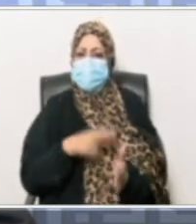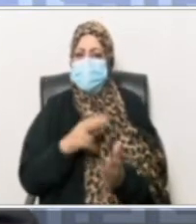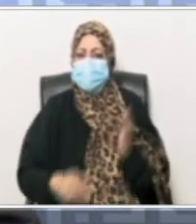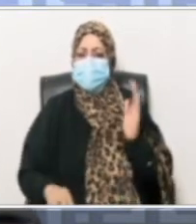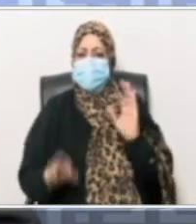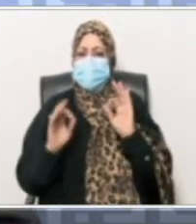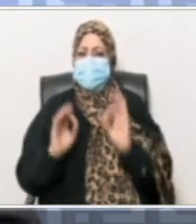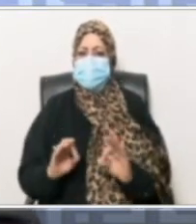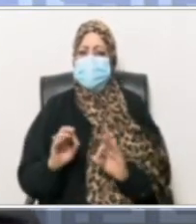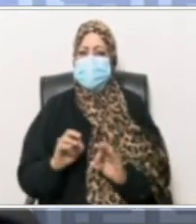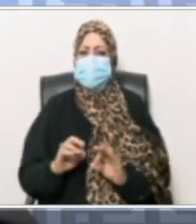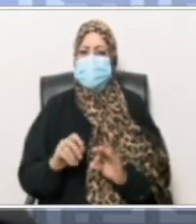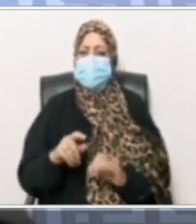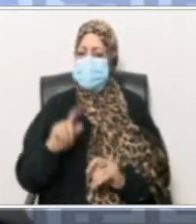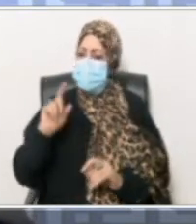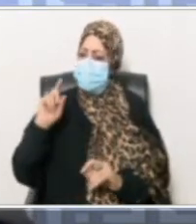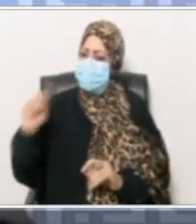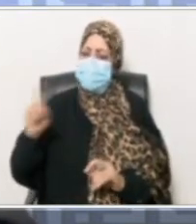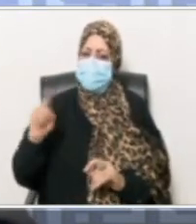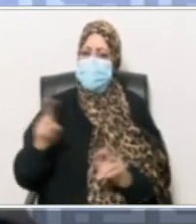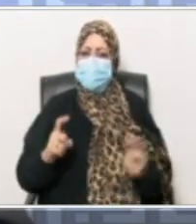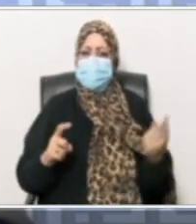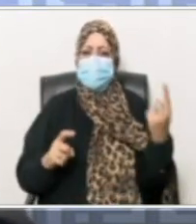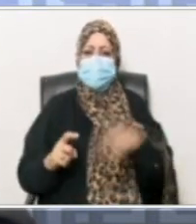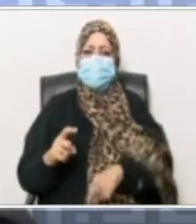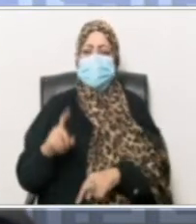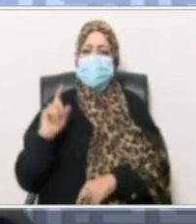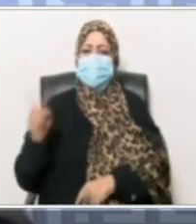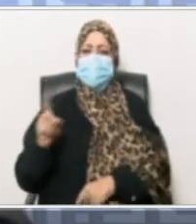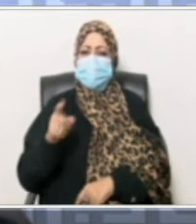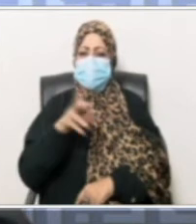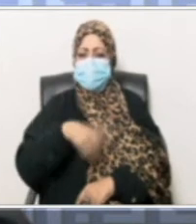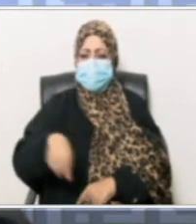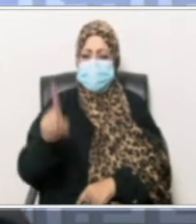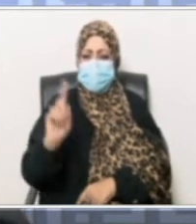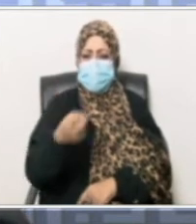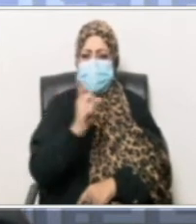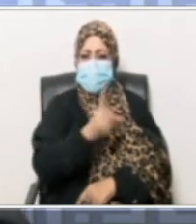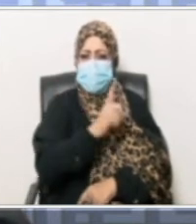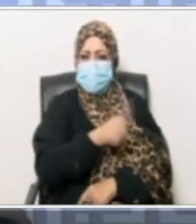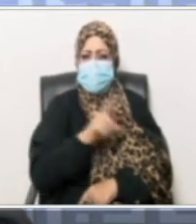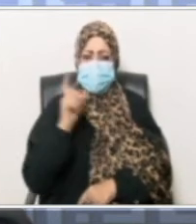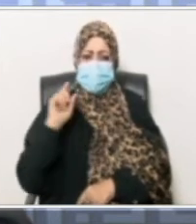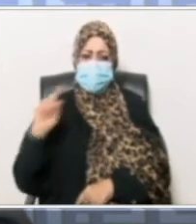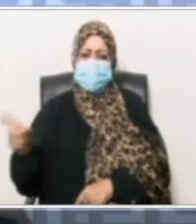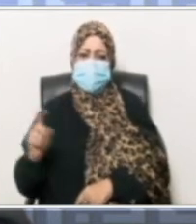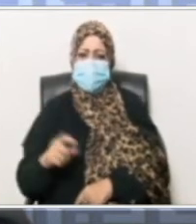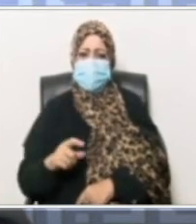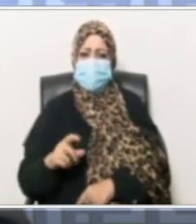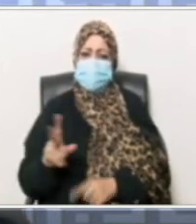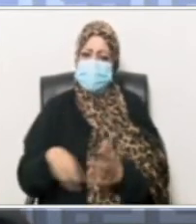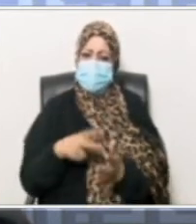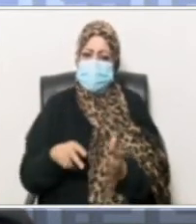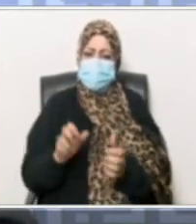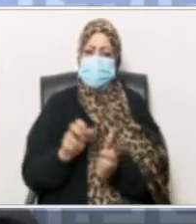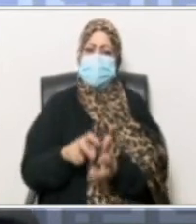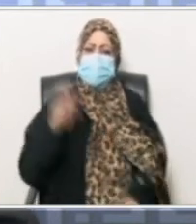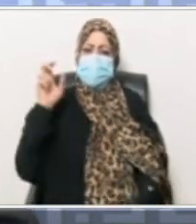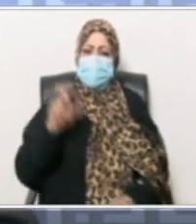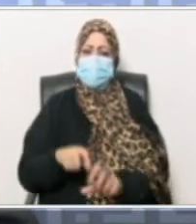هؤلاء لما نكثوا العهود أمر الله عز وجل بقتالهم وبالتصدي لهم، وأن يرفع